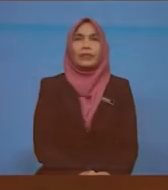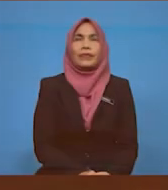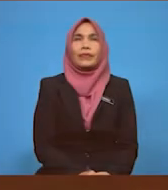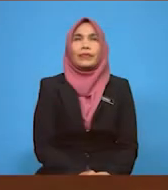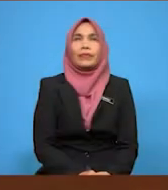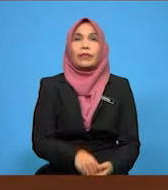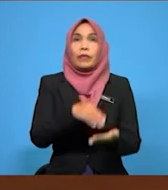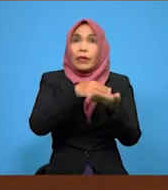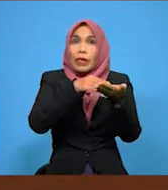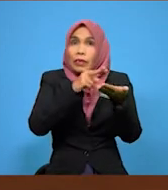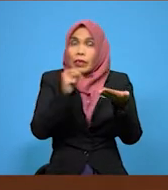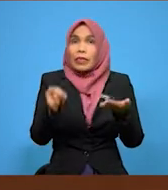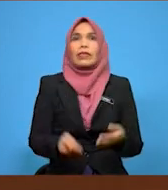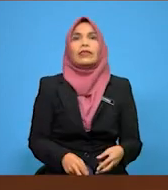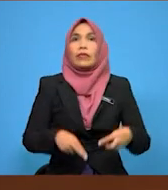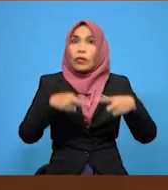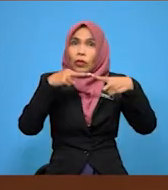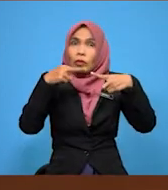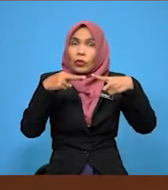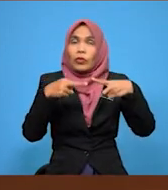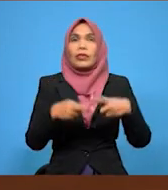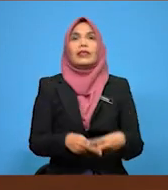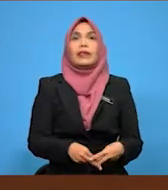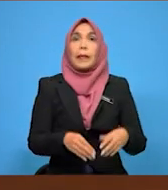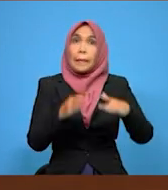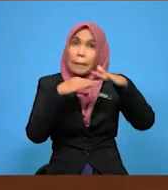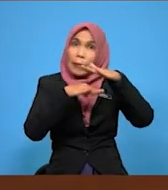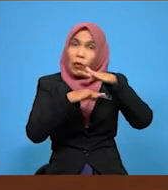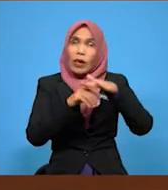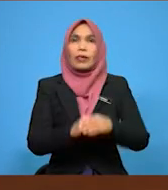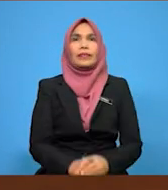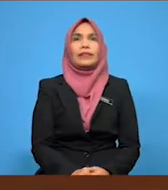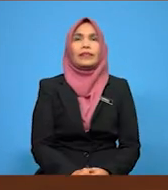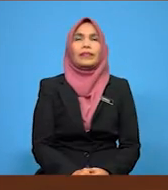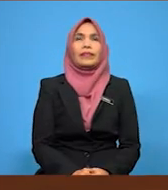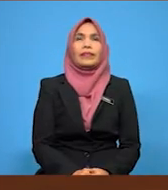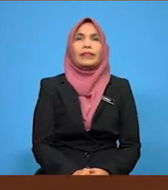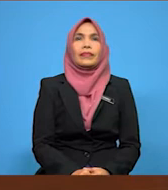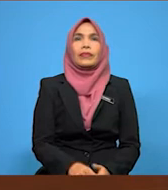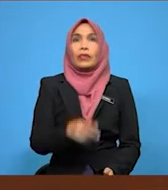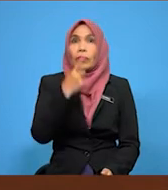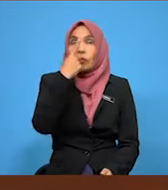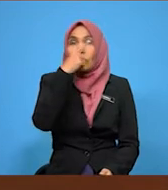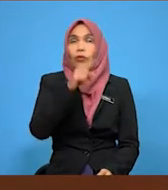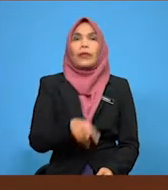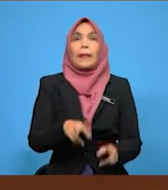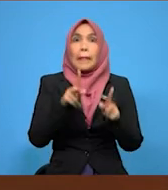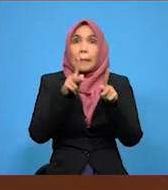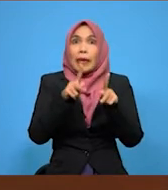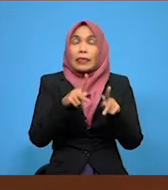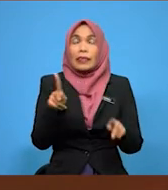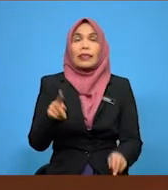Bahagian runcing perlu diletakkan di bahagian bawah kerana bagi memastikan kuning telur